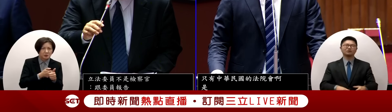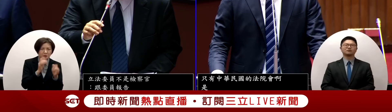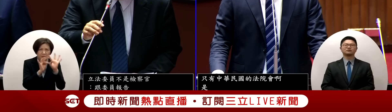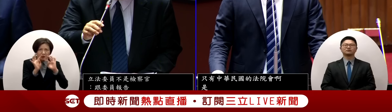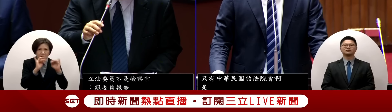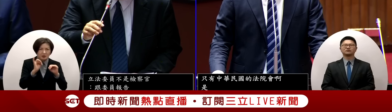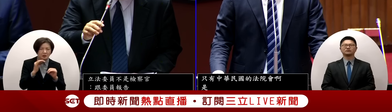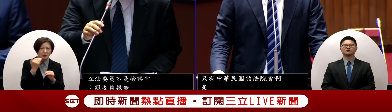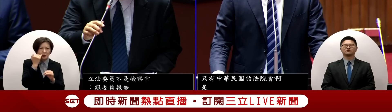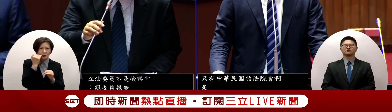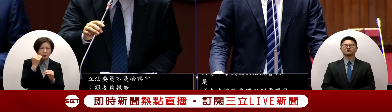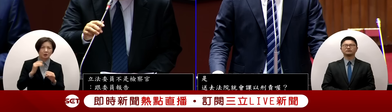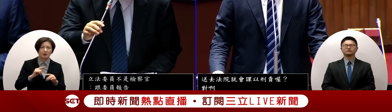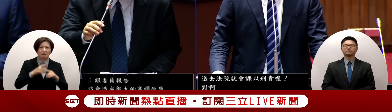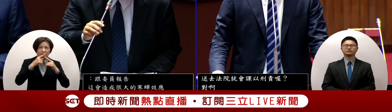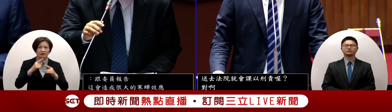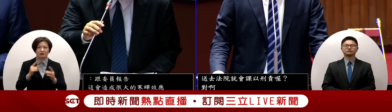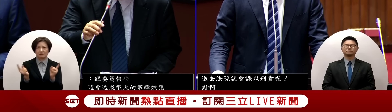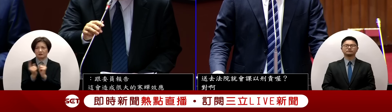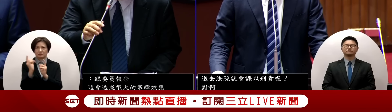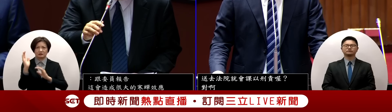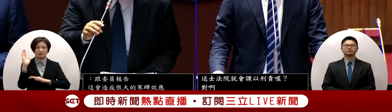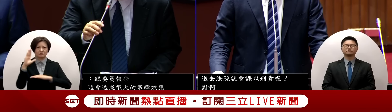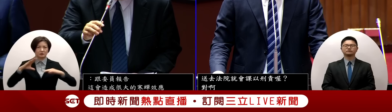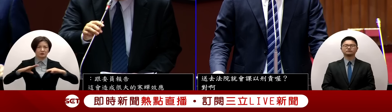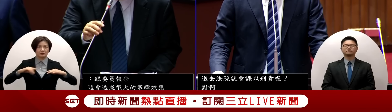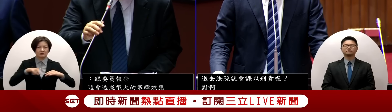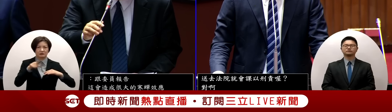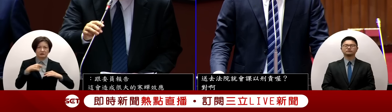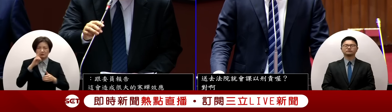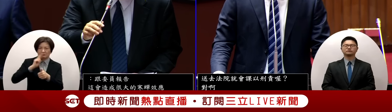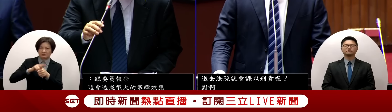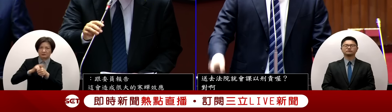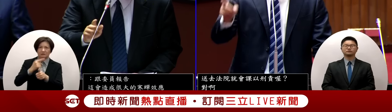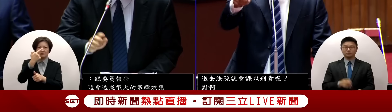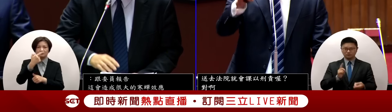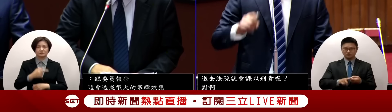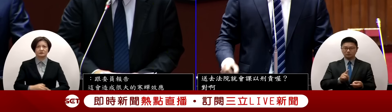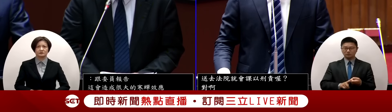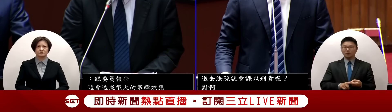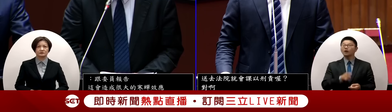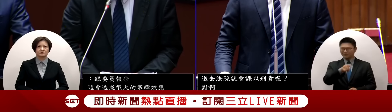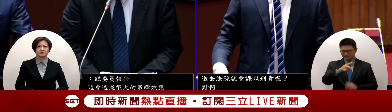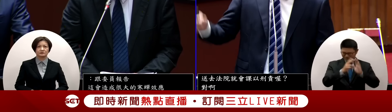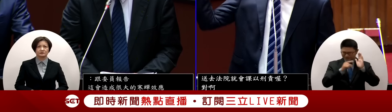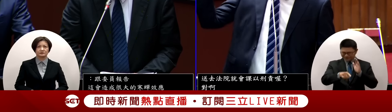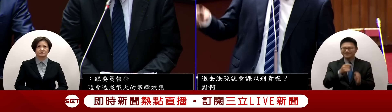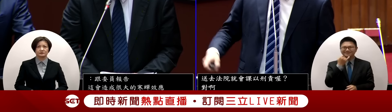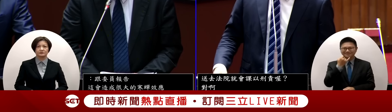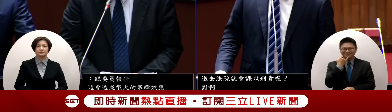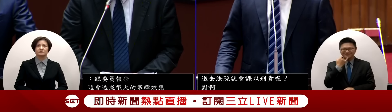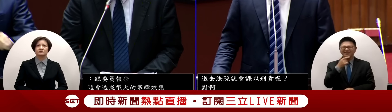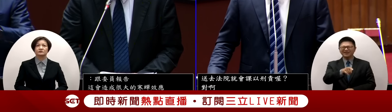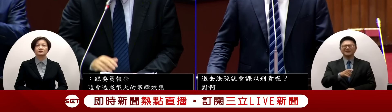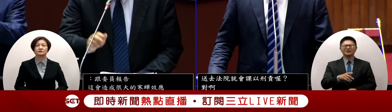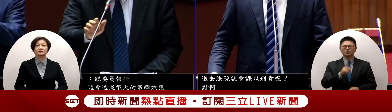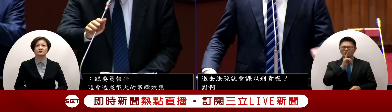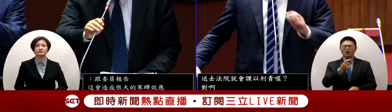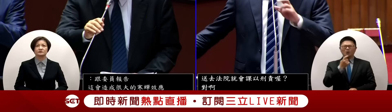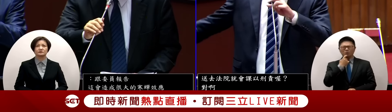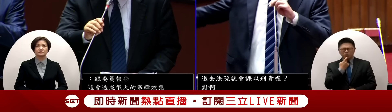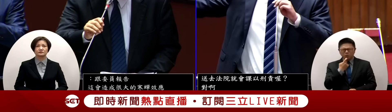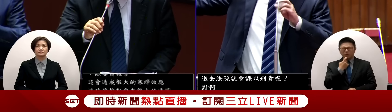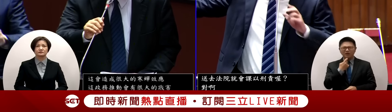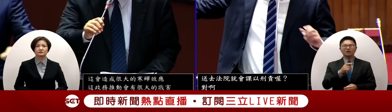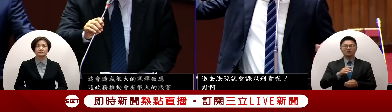被侦办的话，这对官员是一个很大的一个危害了。 对，你可以这样讲，但你不可以说只怀疑就可以行